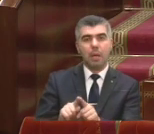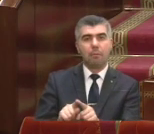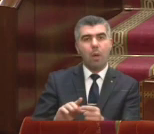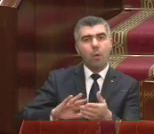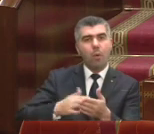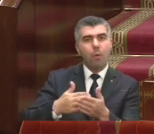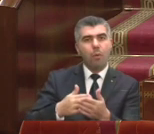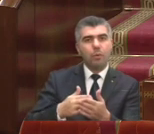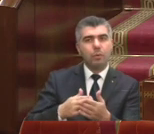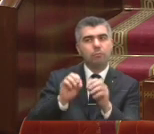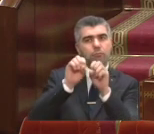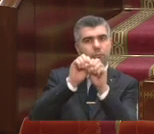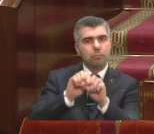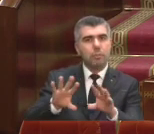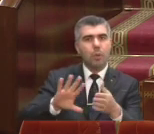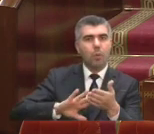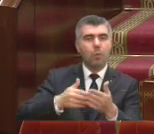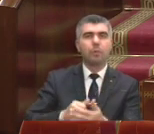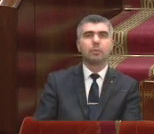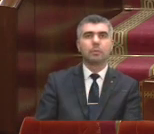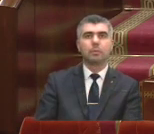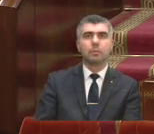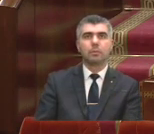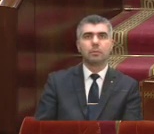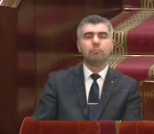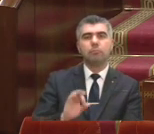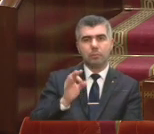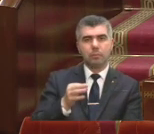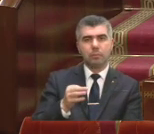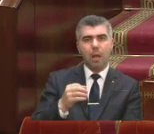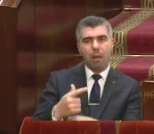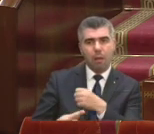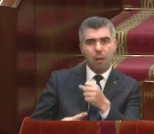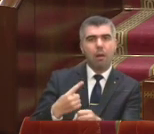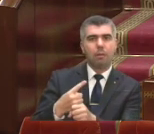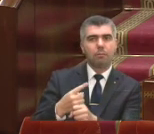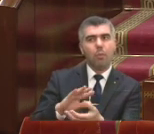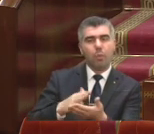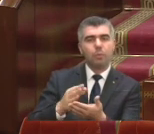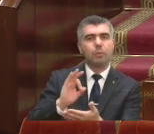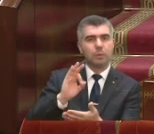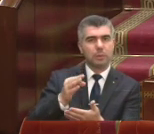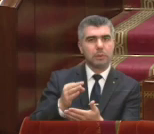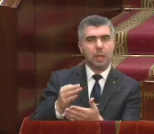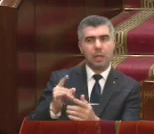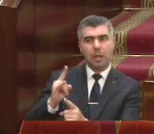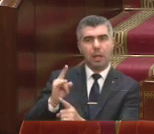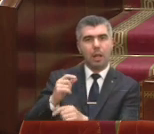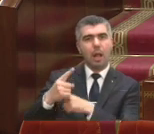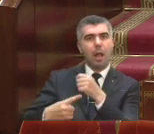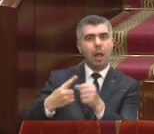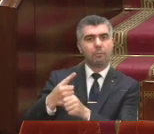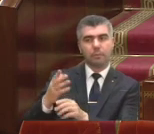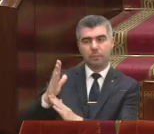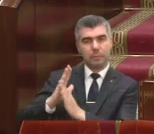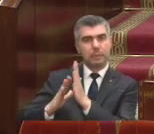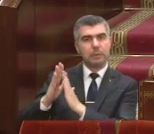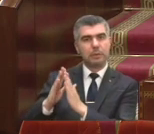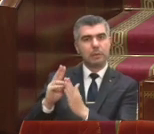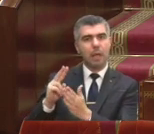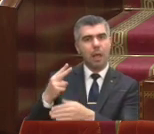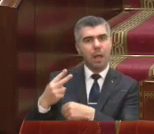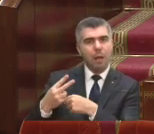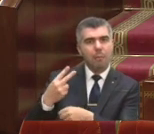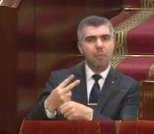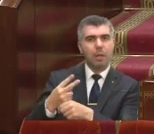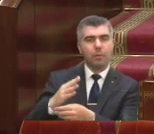الذاتي، نقدروا نكونوا في واحد سنه من السنوات وصلنا لاكتفاء ذاتي، ولكن في السنوات الاخيره السيد الوزير ماشي سنتين او ثلاثه